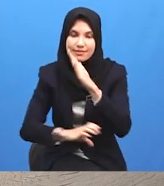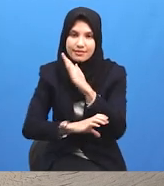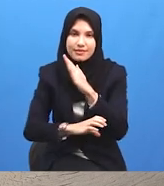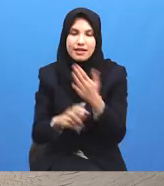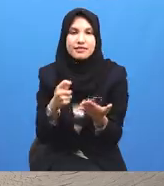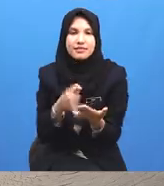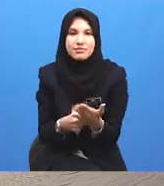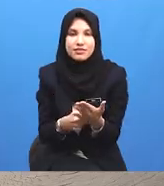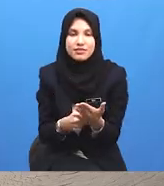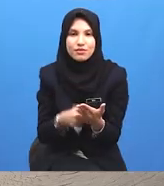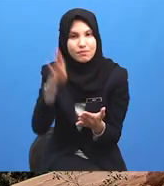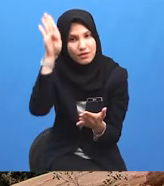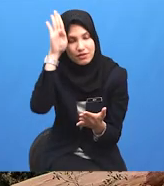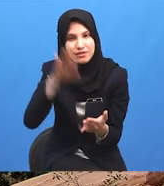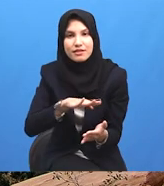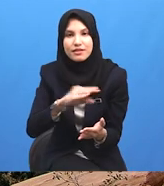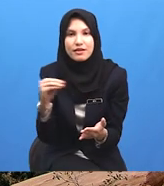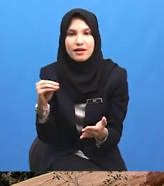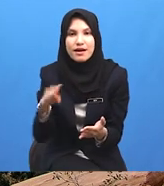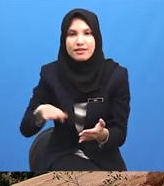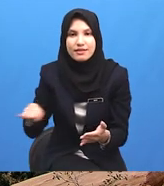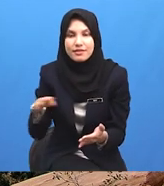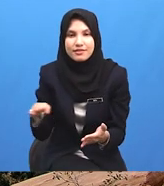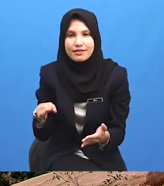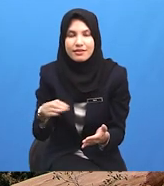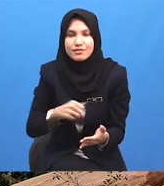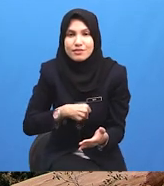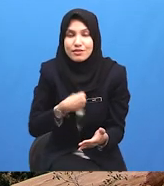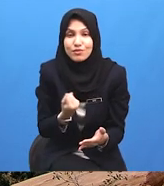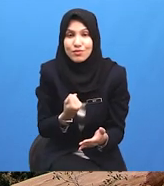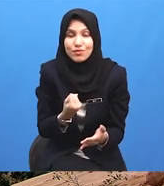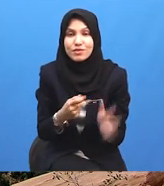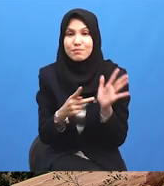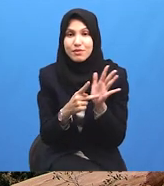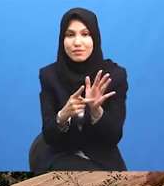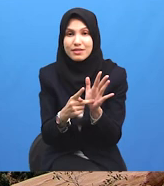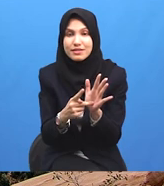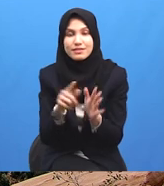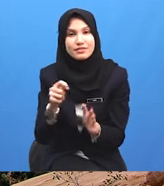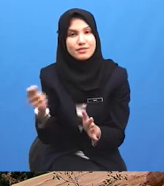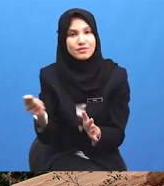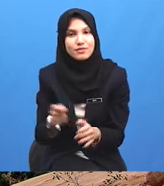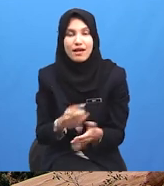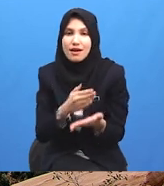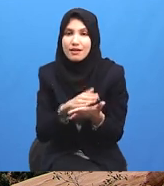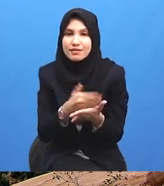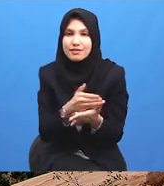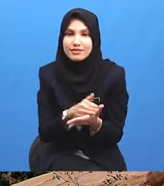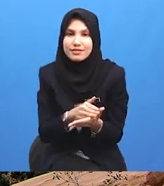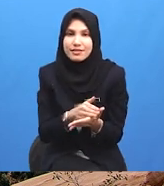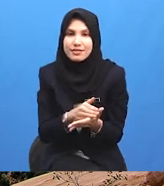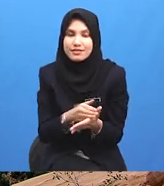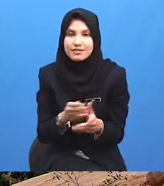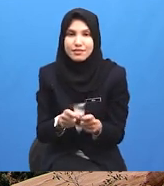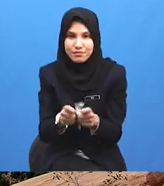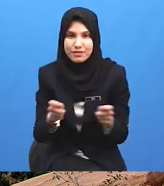adik-adiknya teruja dengan barang-barang yang dipamerkan di situ. Antaranya adalah seperti